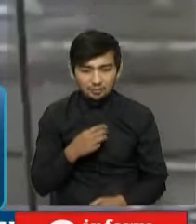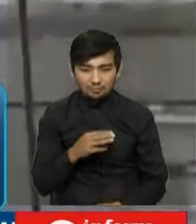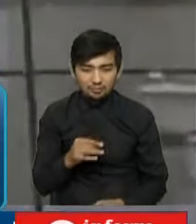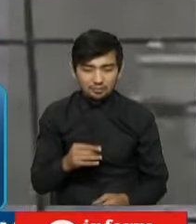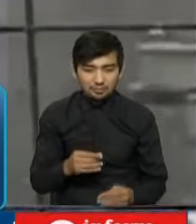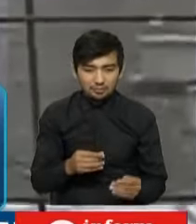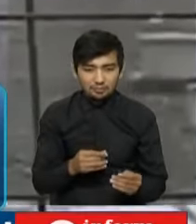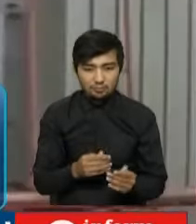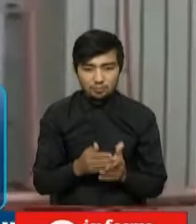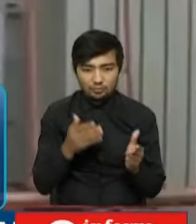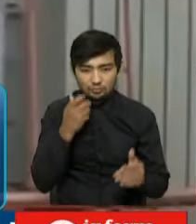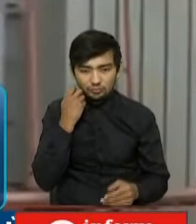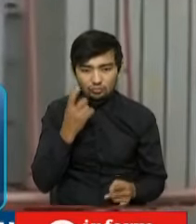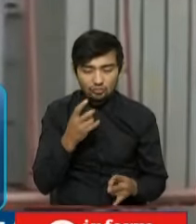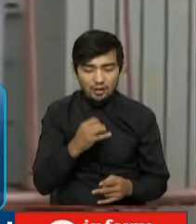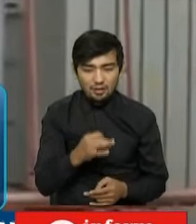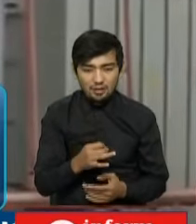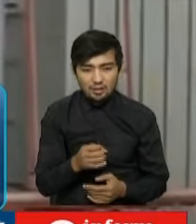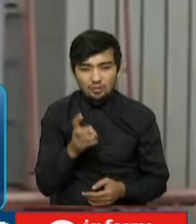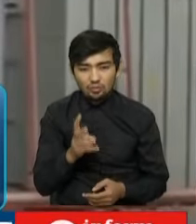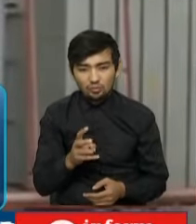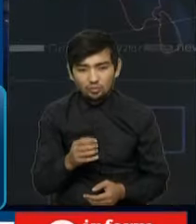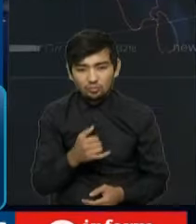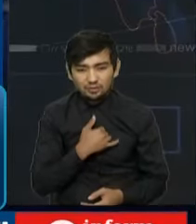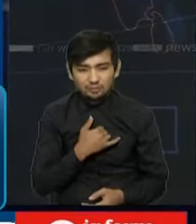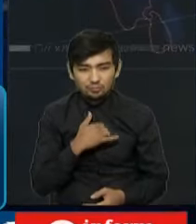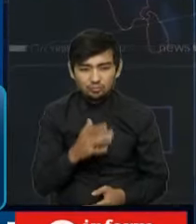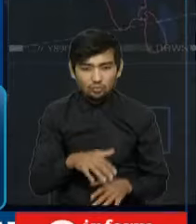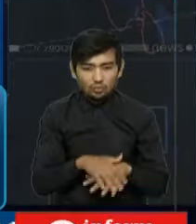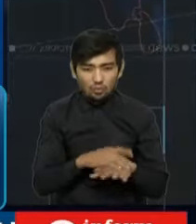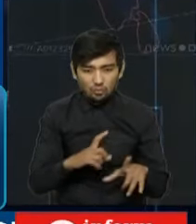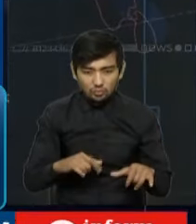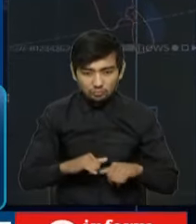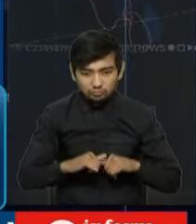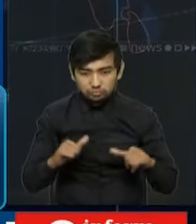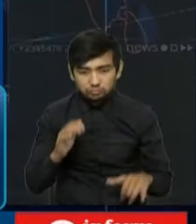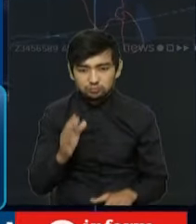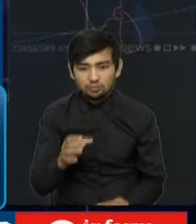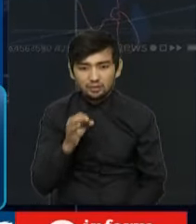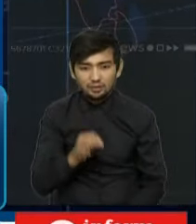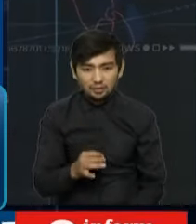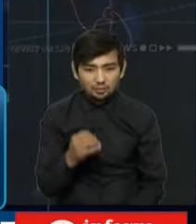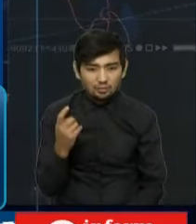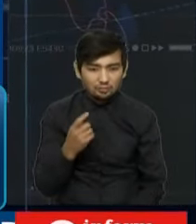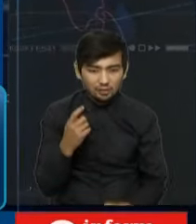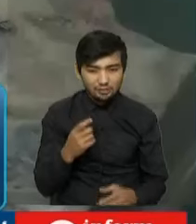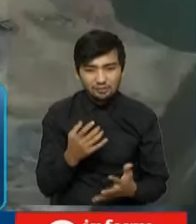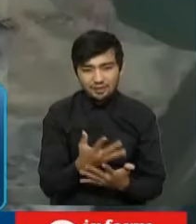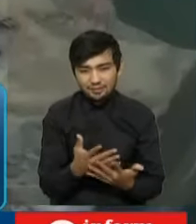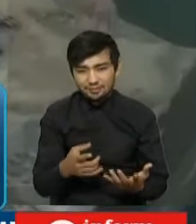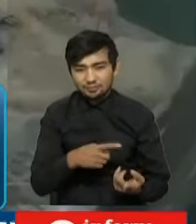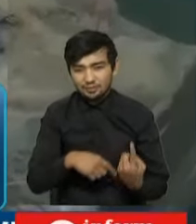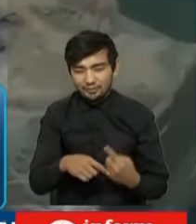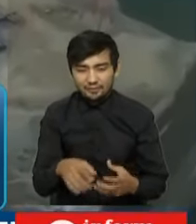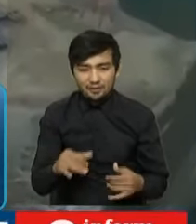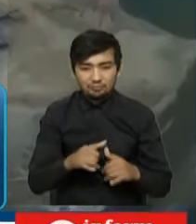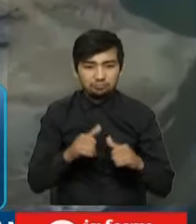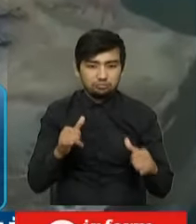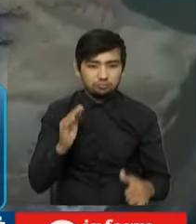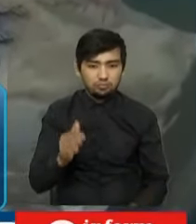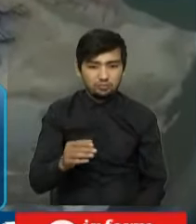более, учитывая, что будет у нас расти население и будет расти и появляться новый производственный объект. Поэтому